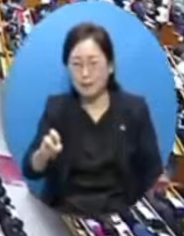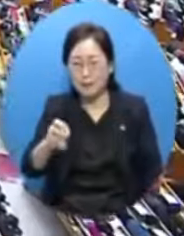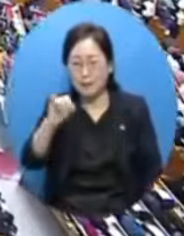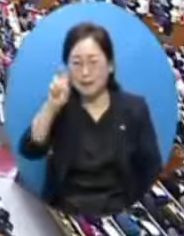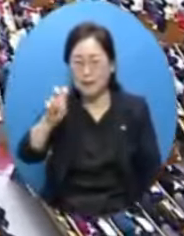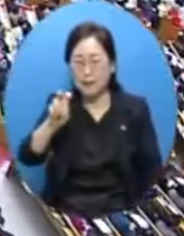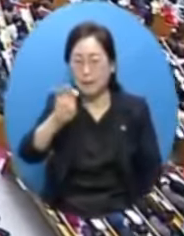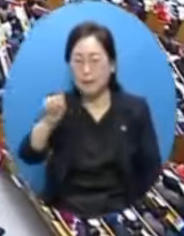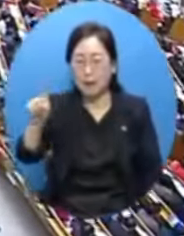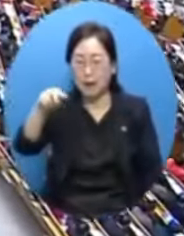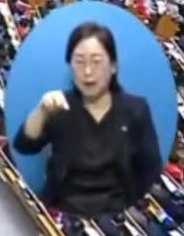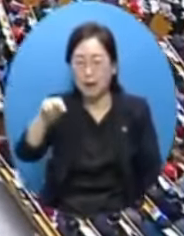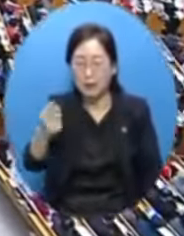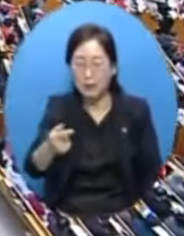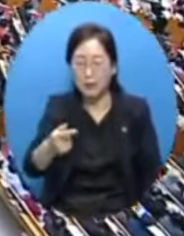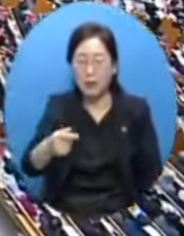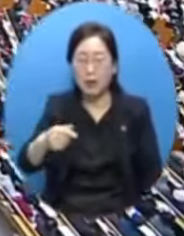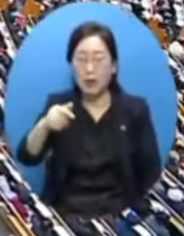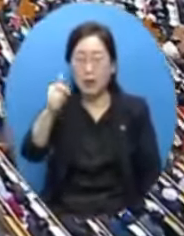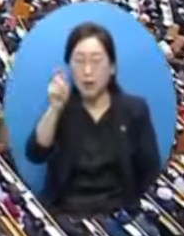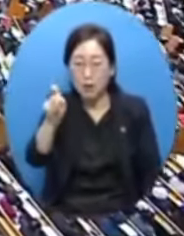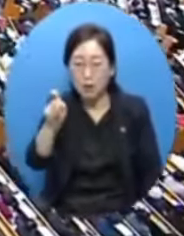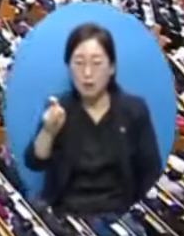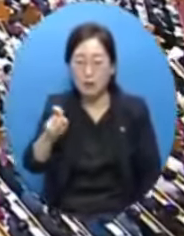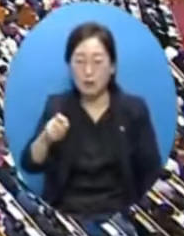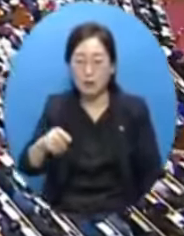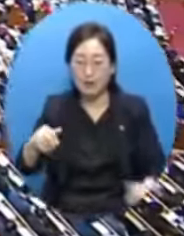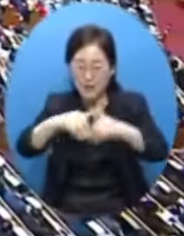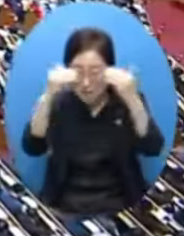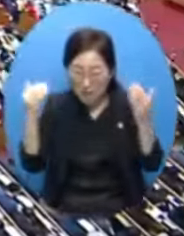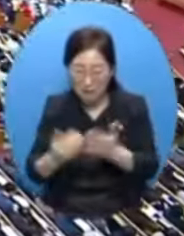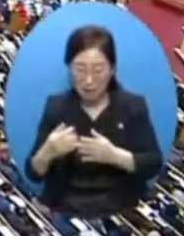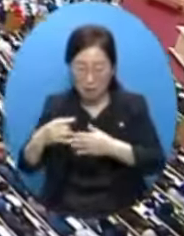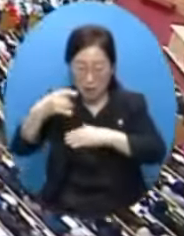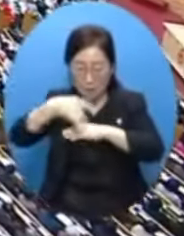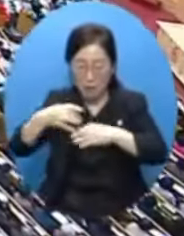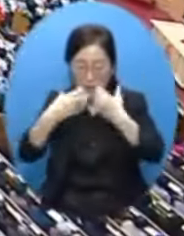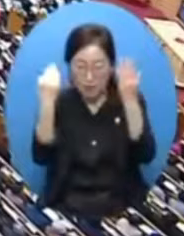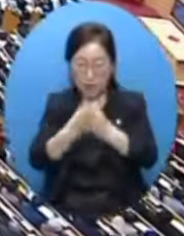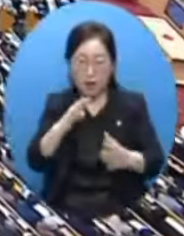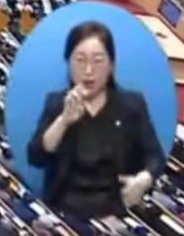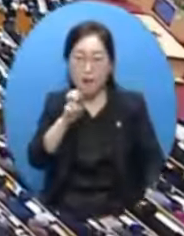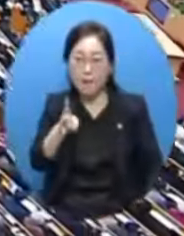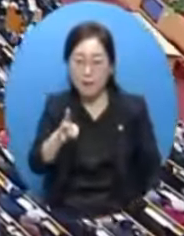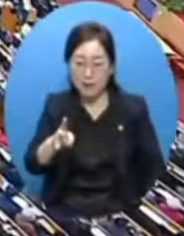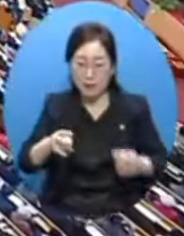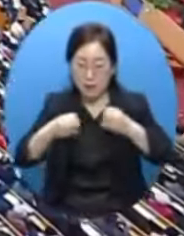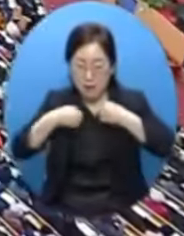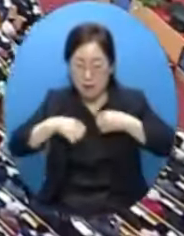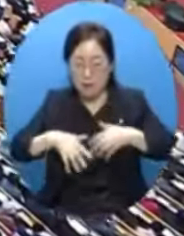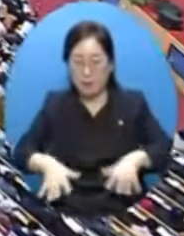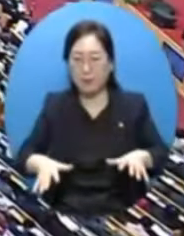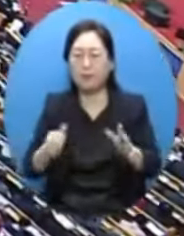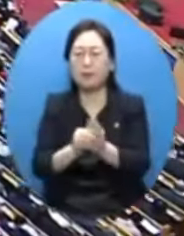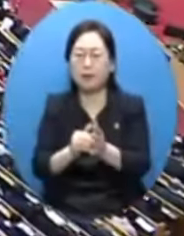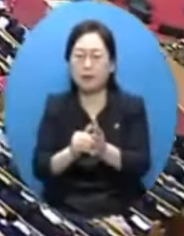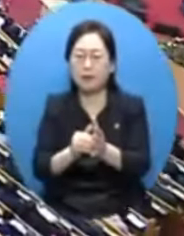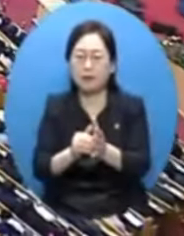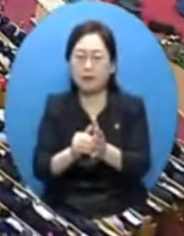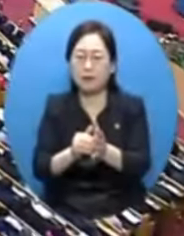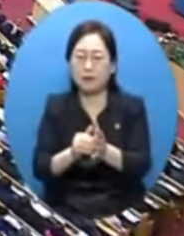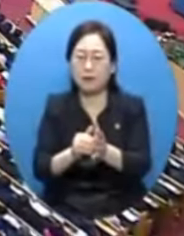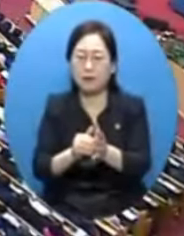허리, 척추, 가슴, 골반 쪽에 뼈로 다 전이가 돼서 폐에도 암이 치형되는 것이 보인다고